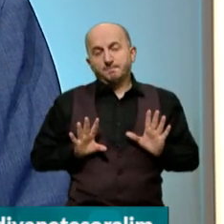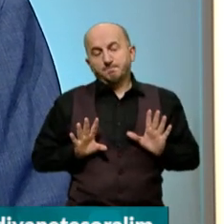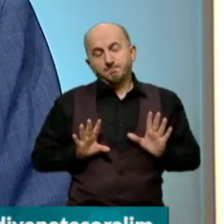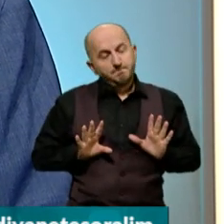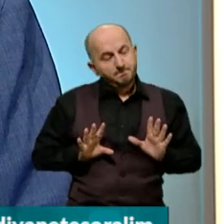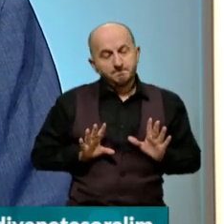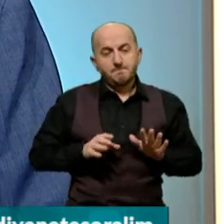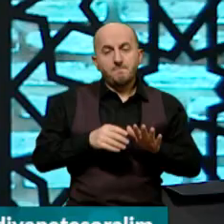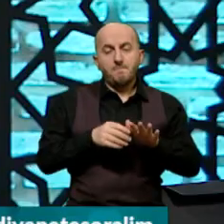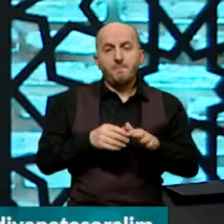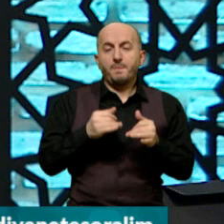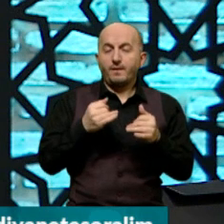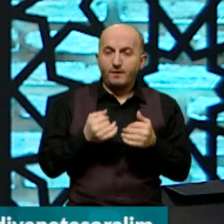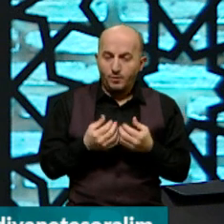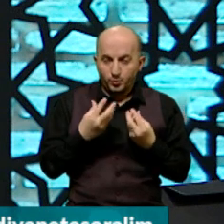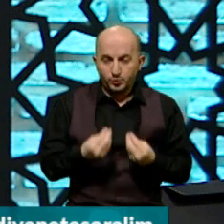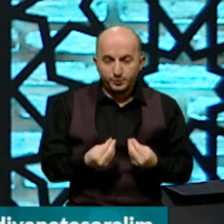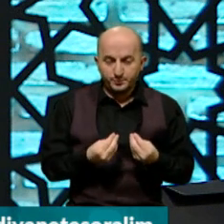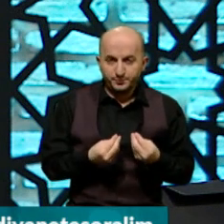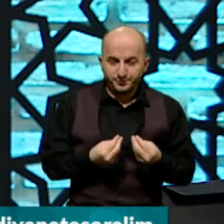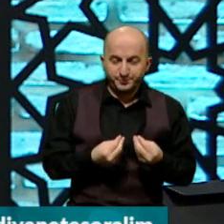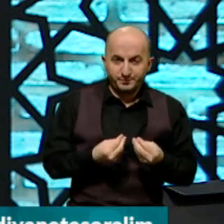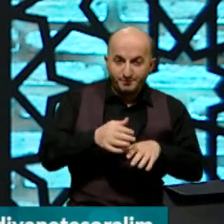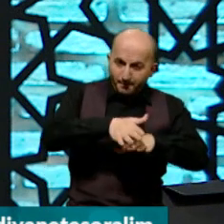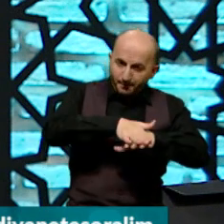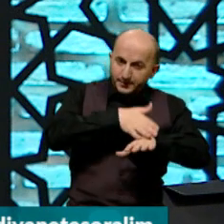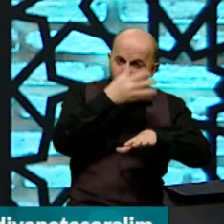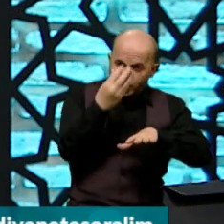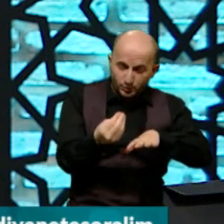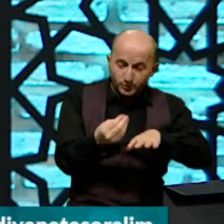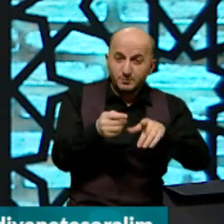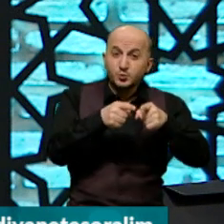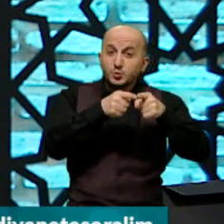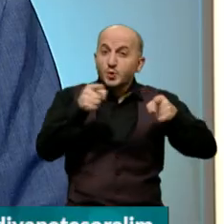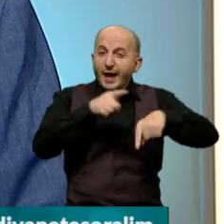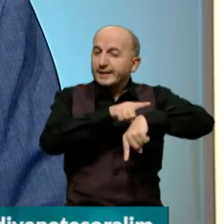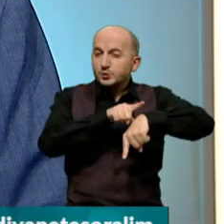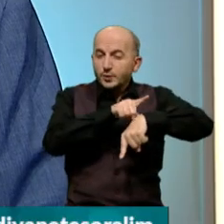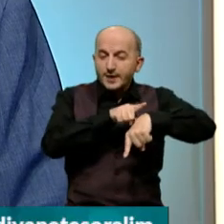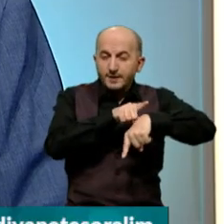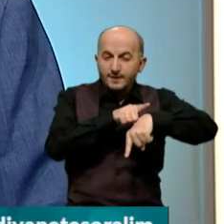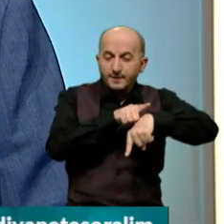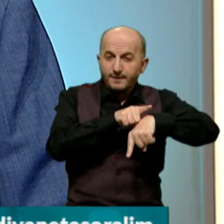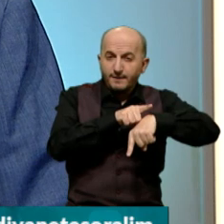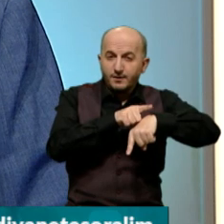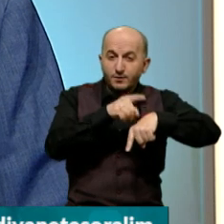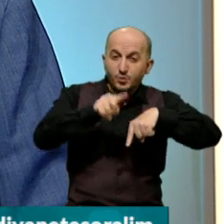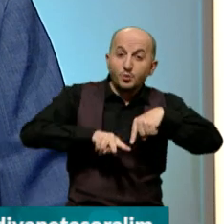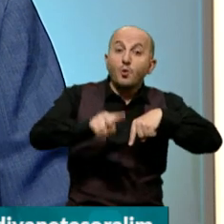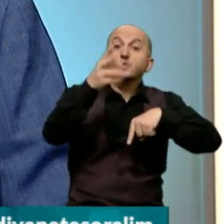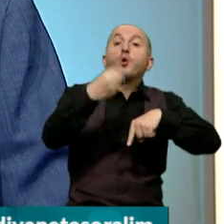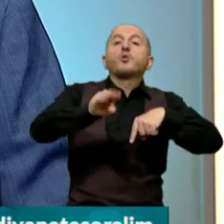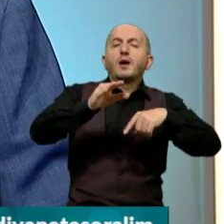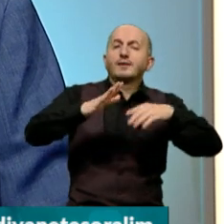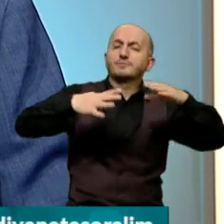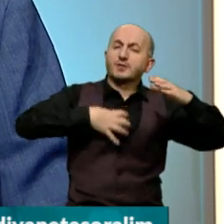her kardeşimiz geçerlidir. Mestin müddeti, yani yolcu olmayan,